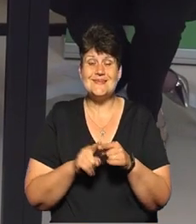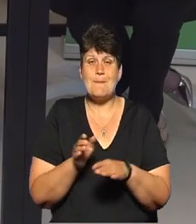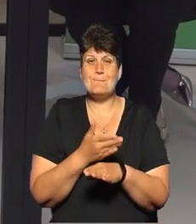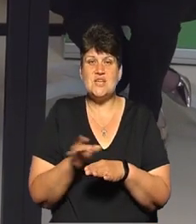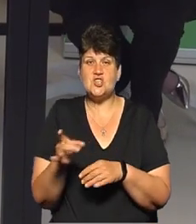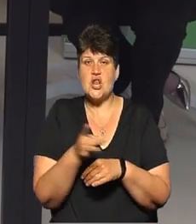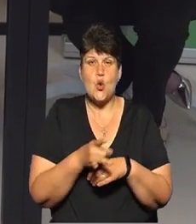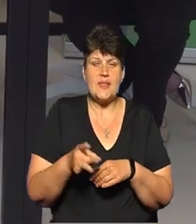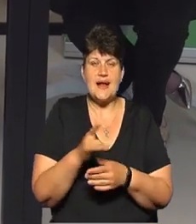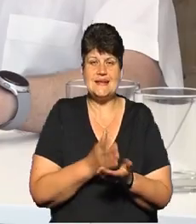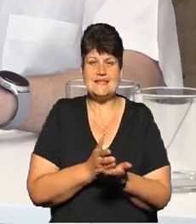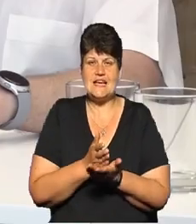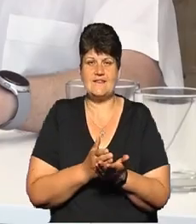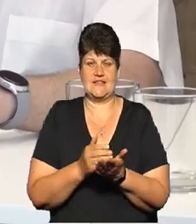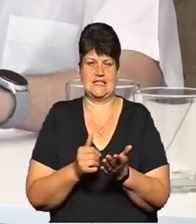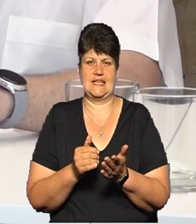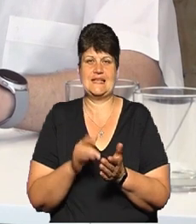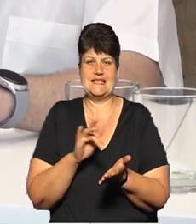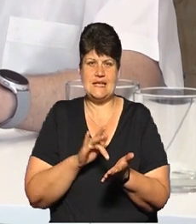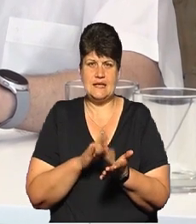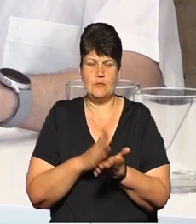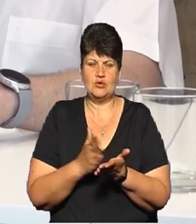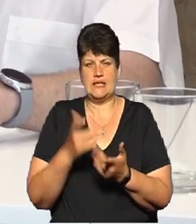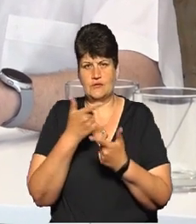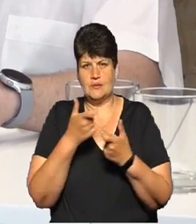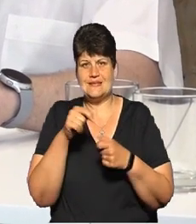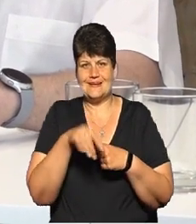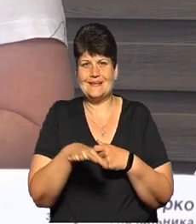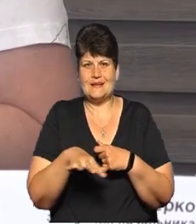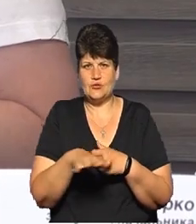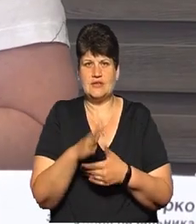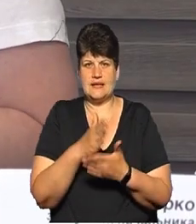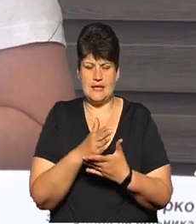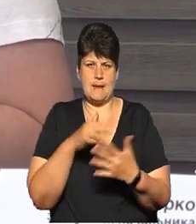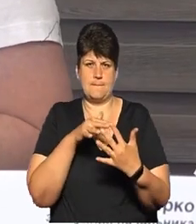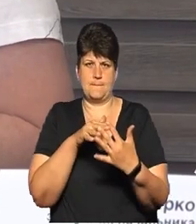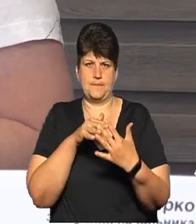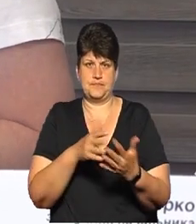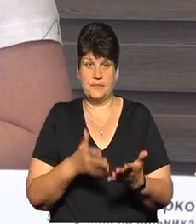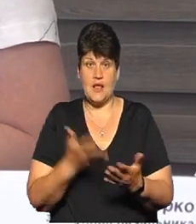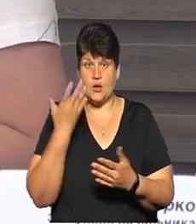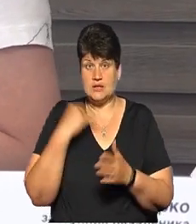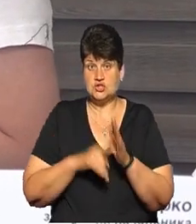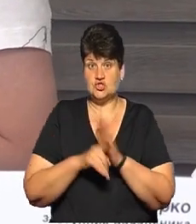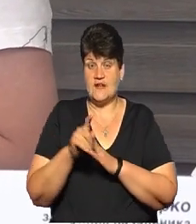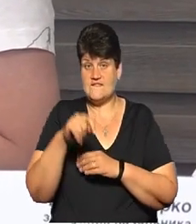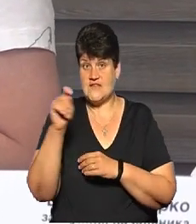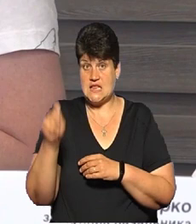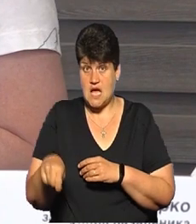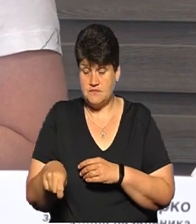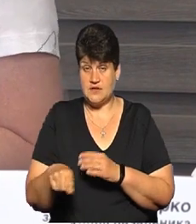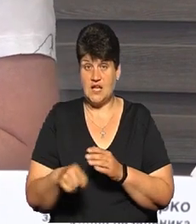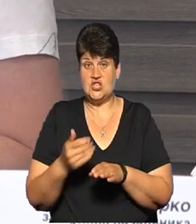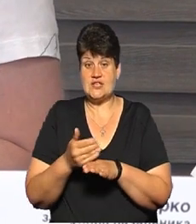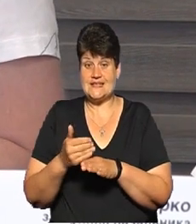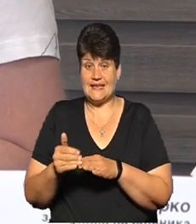серверний центр, в якому зберігатиметься інформація з територій, де ведуться бойові дії. Коли почалась війна, і частина сервісів